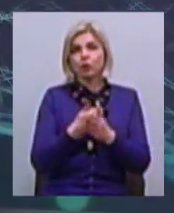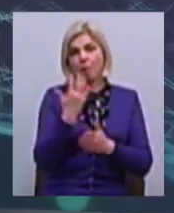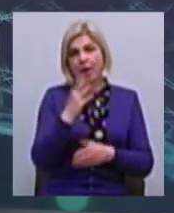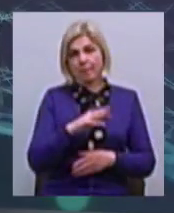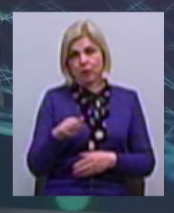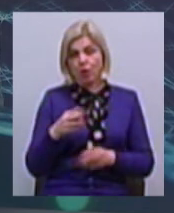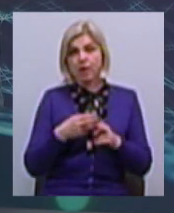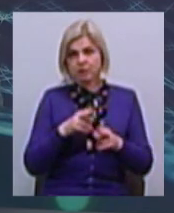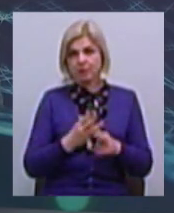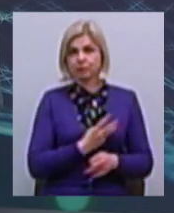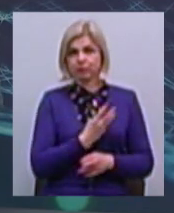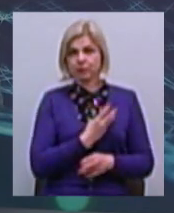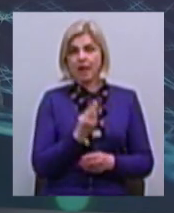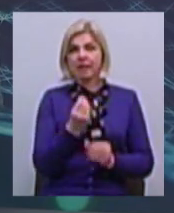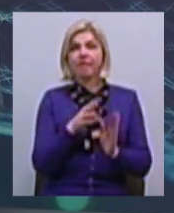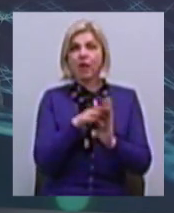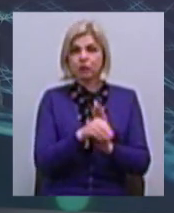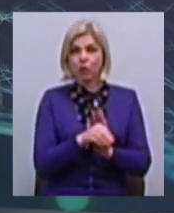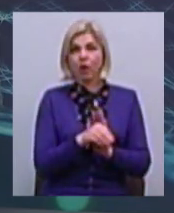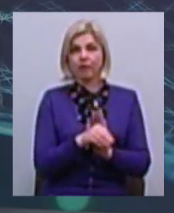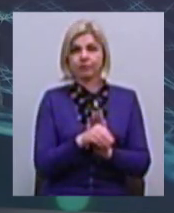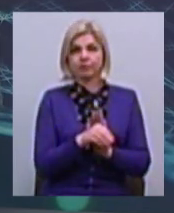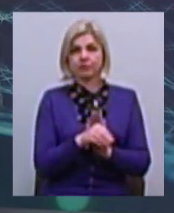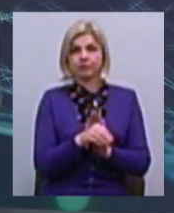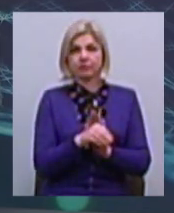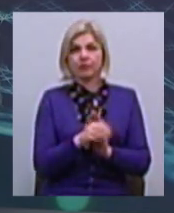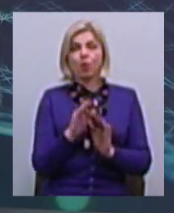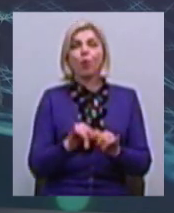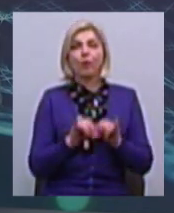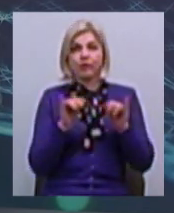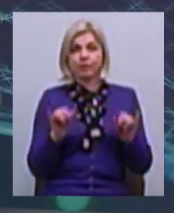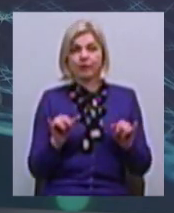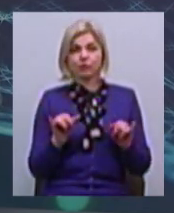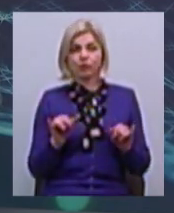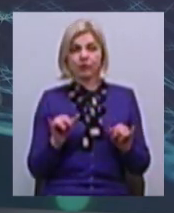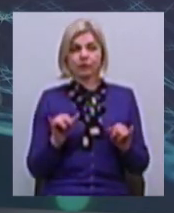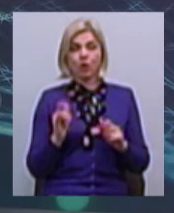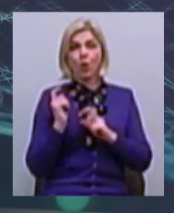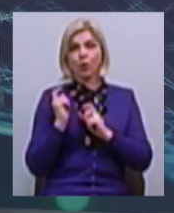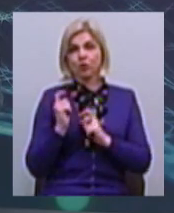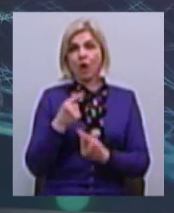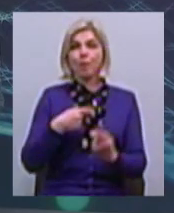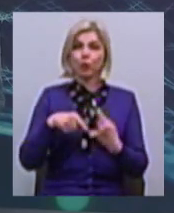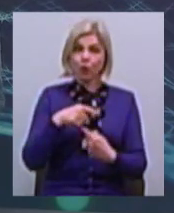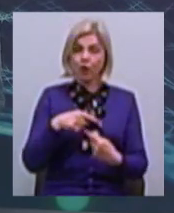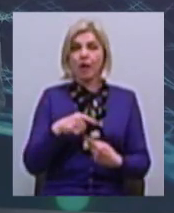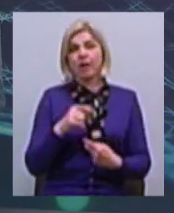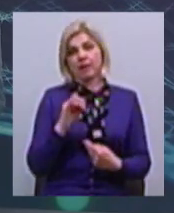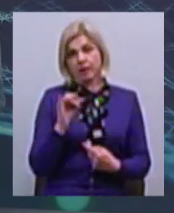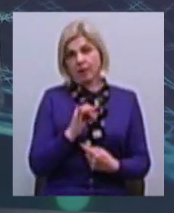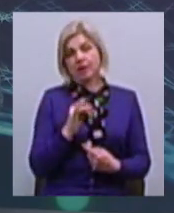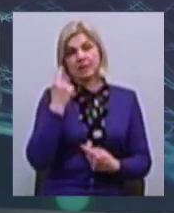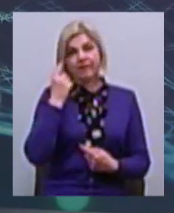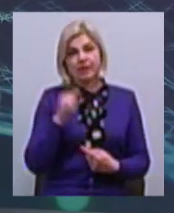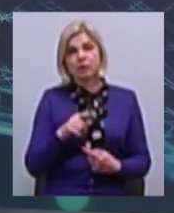Це спонукатиме інвестора, звісно, збільшувати грузопотоки, грузообороти і,